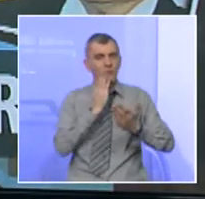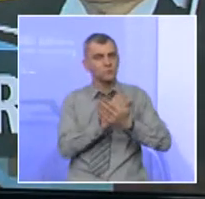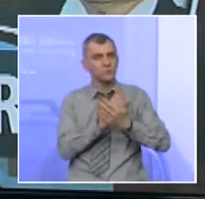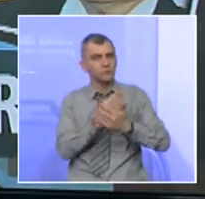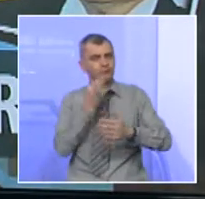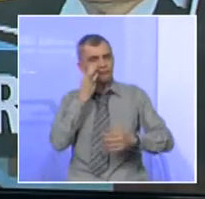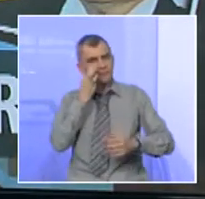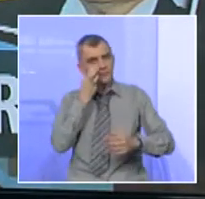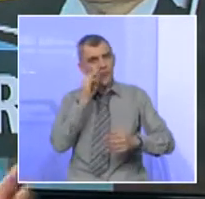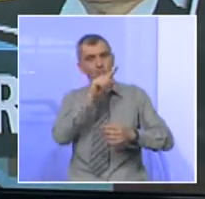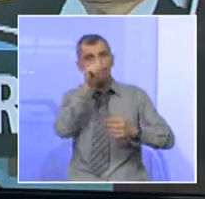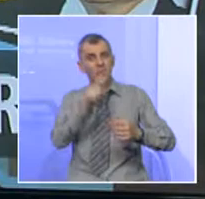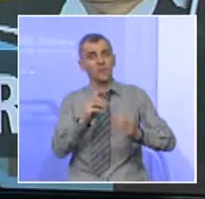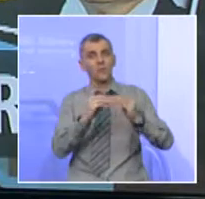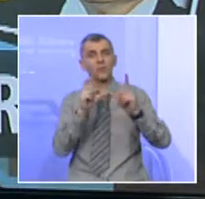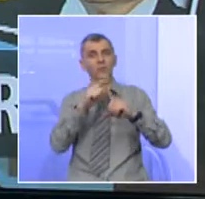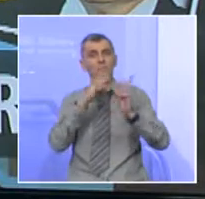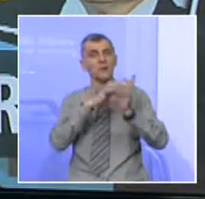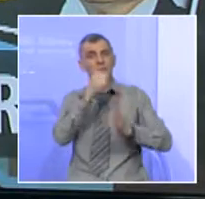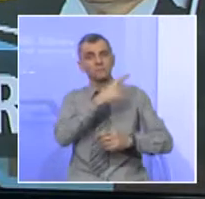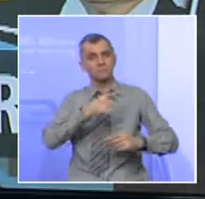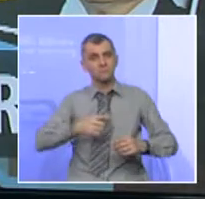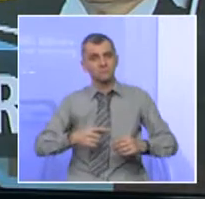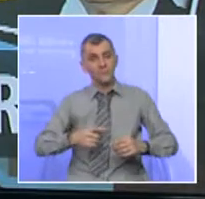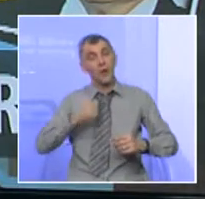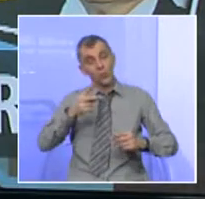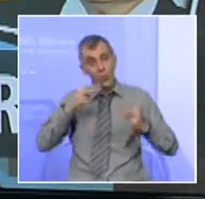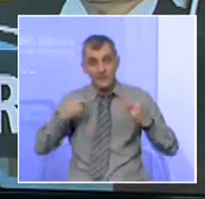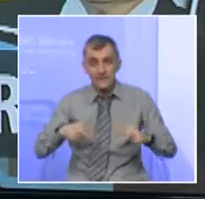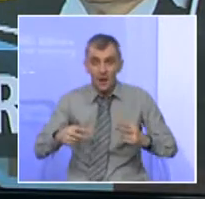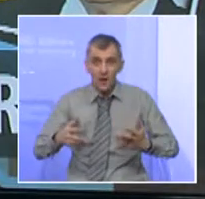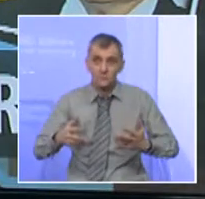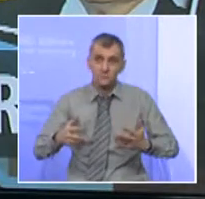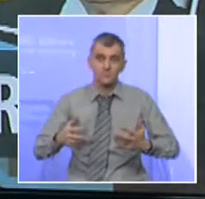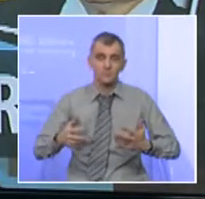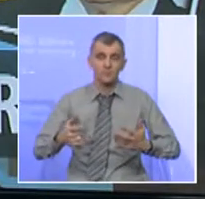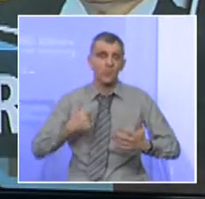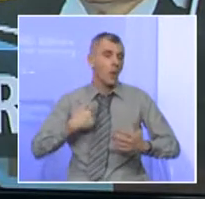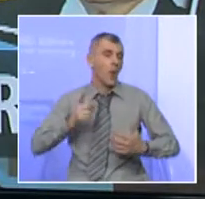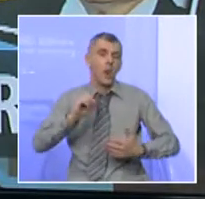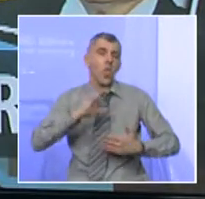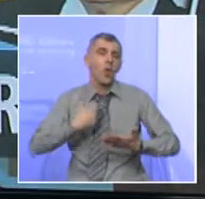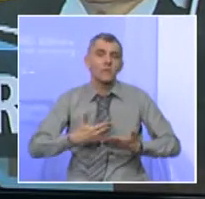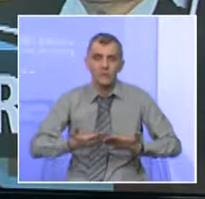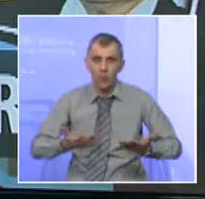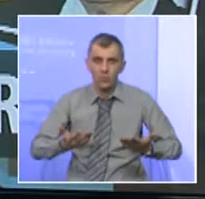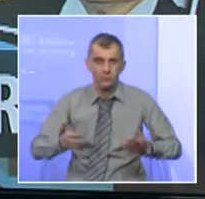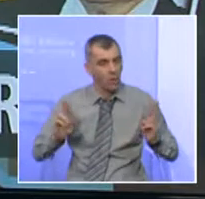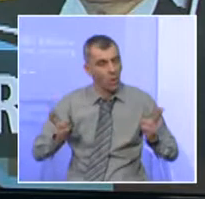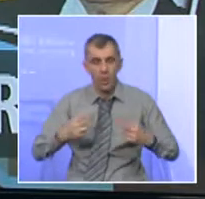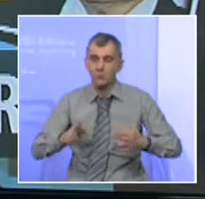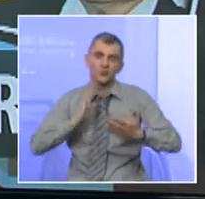u pitanju. Taj strah na taj način a priori po meni nije opravdan. I ne može